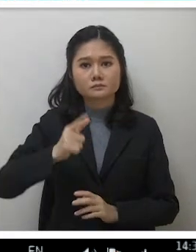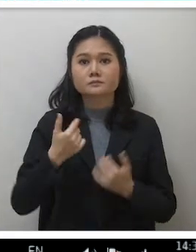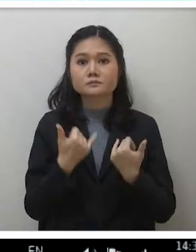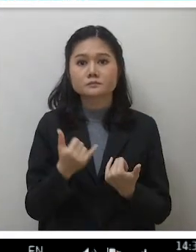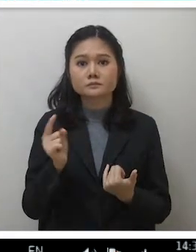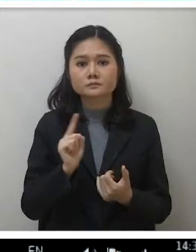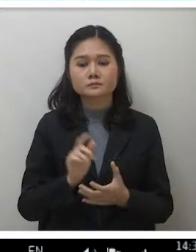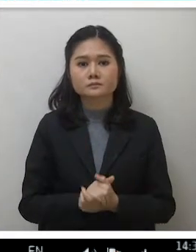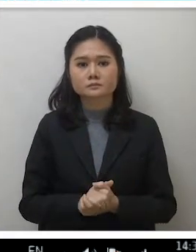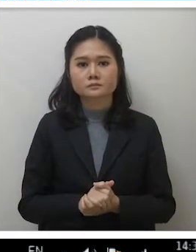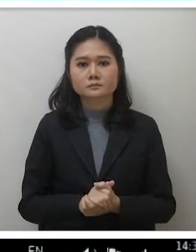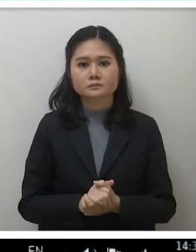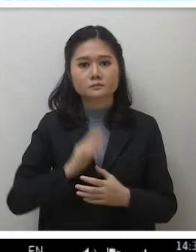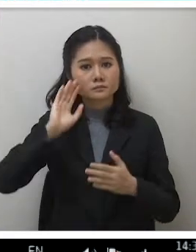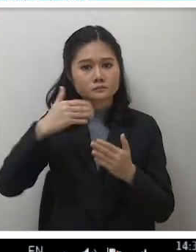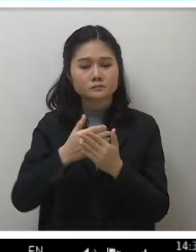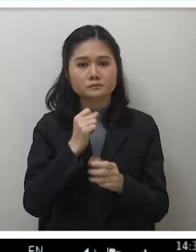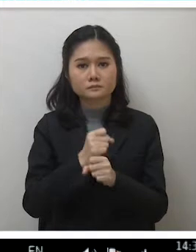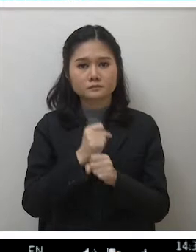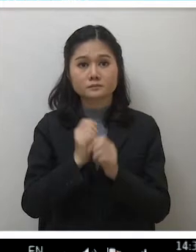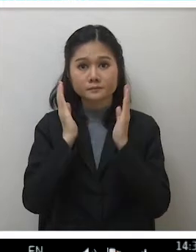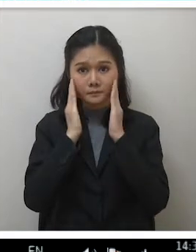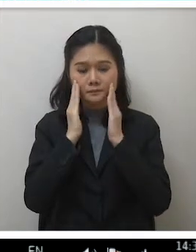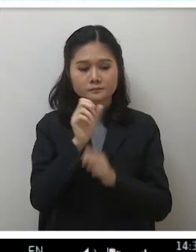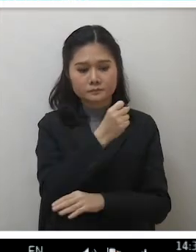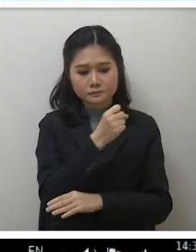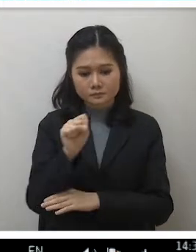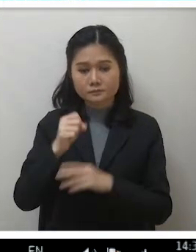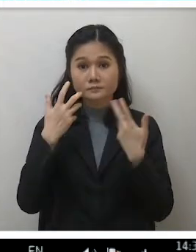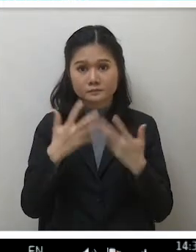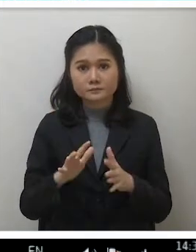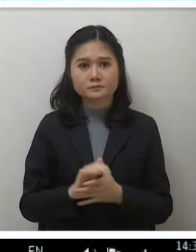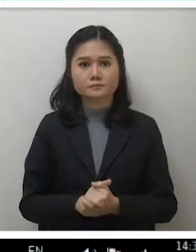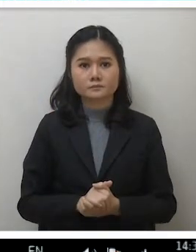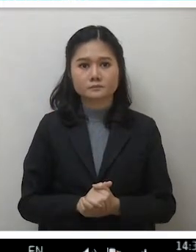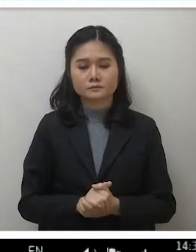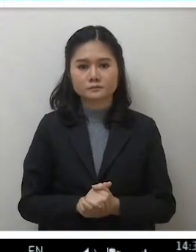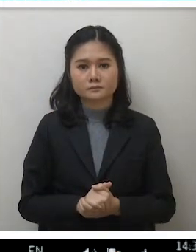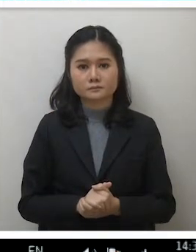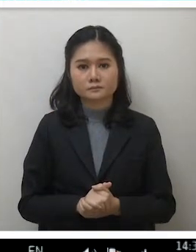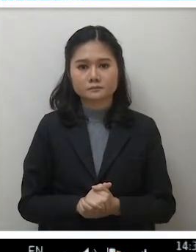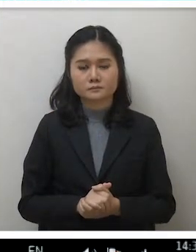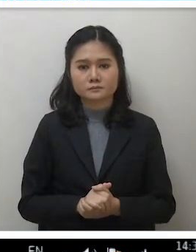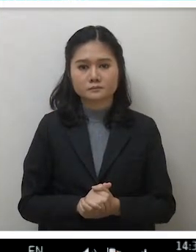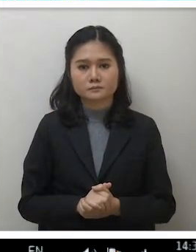ราวนี้หลังจากที่เราทำหน้าหันซ้ายหันขวาได้แล้วเนี่ยเ